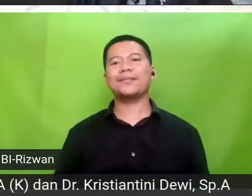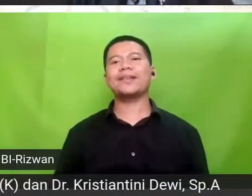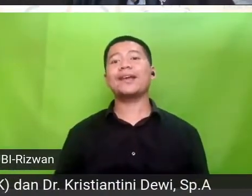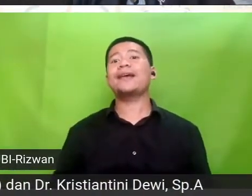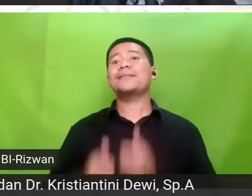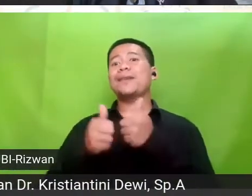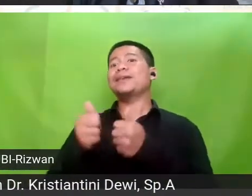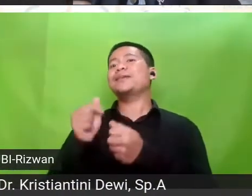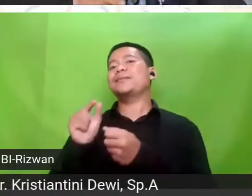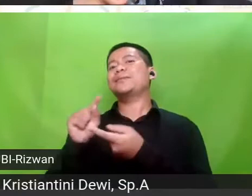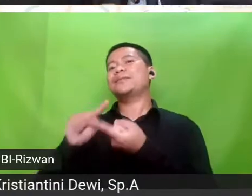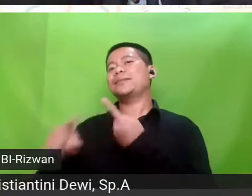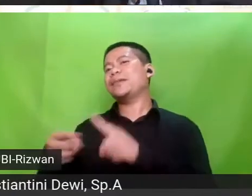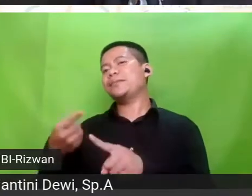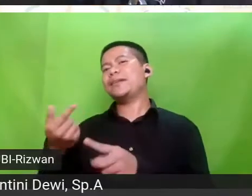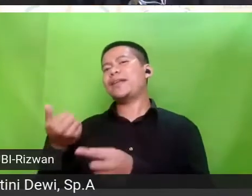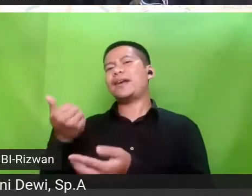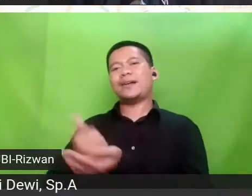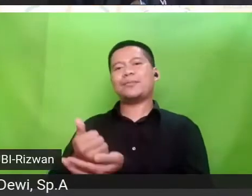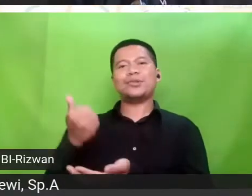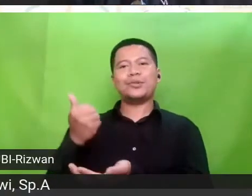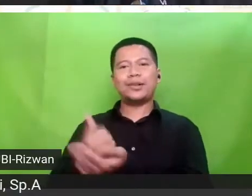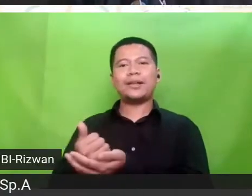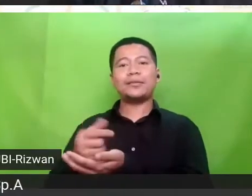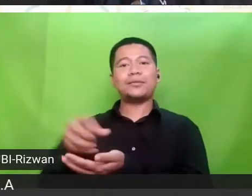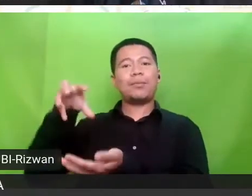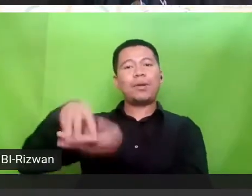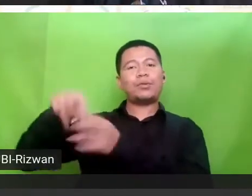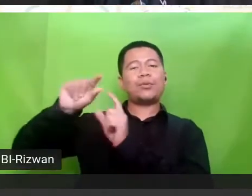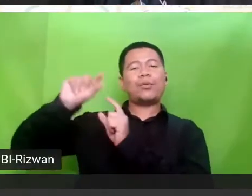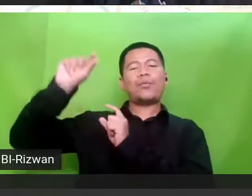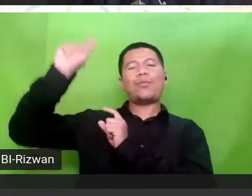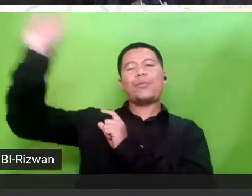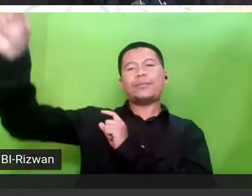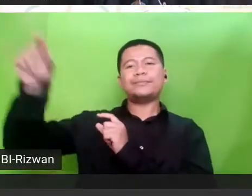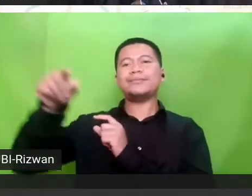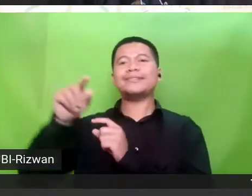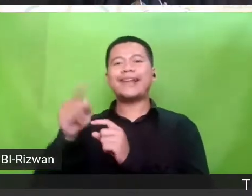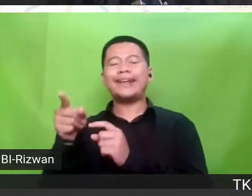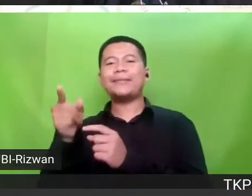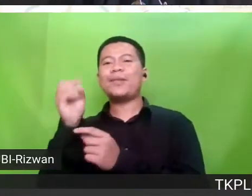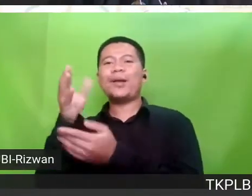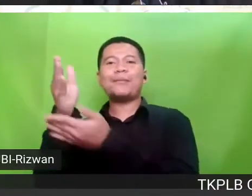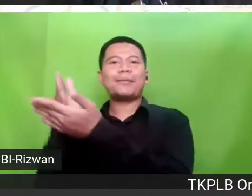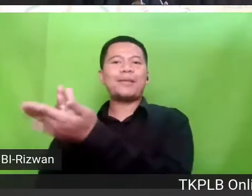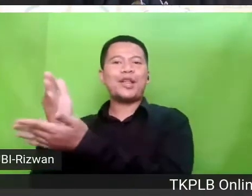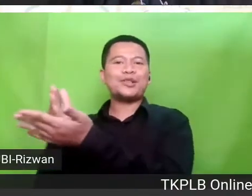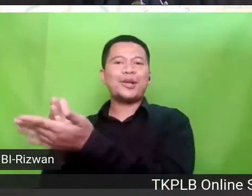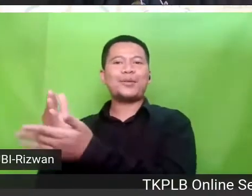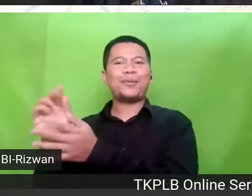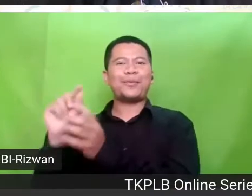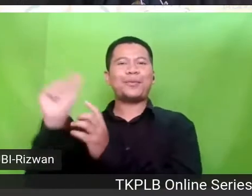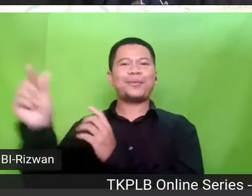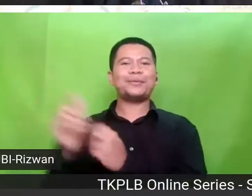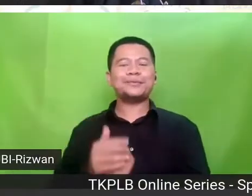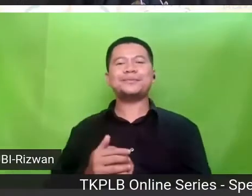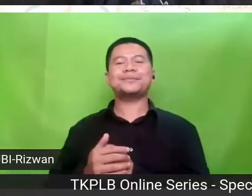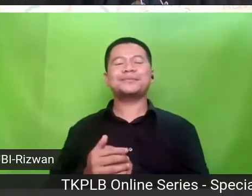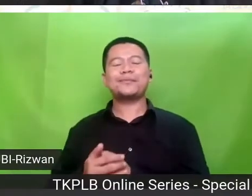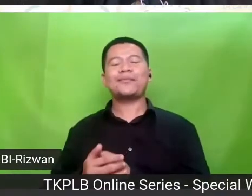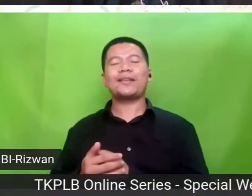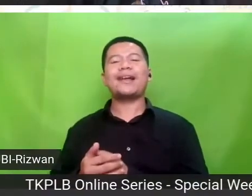kemudian kebetulan posisinya jauh ya, kalau tadi di perbatasan. Nah